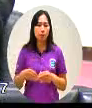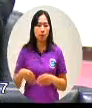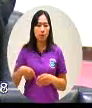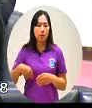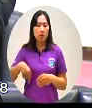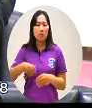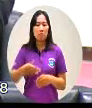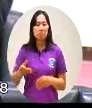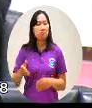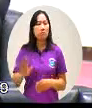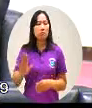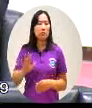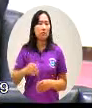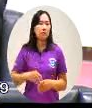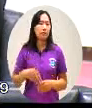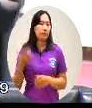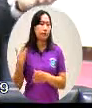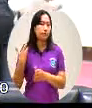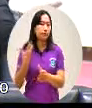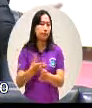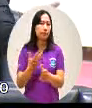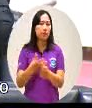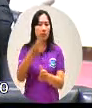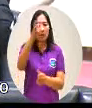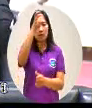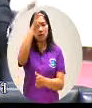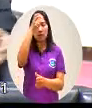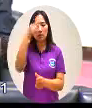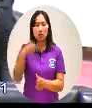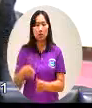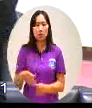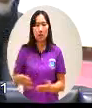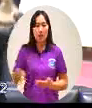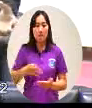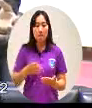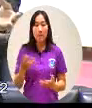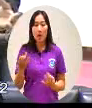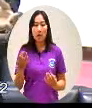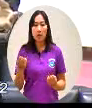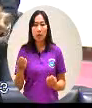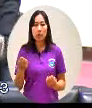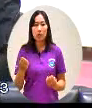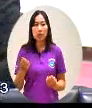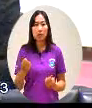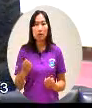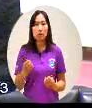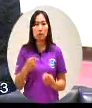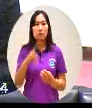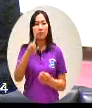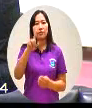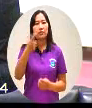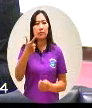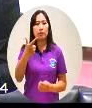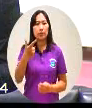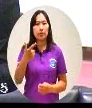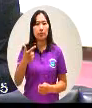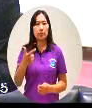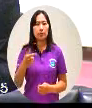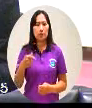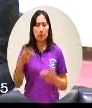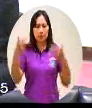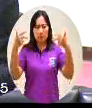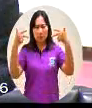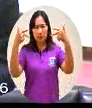给警察局、联盟局去买16G呢，16G还佫买一套系统啊。所以讲监视器的物件有时啊，你